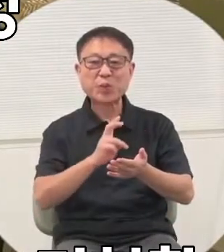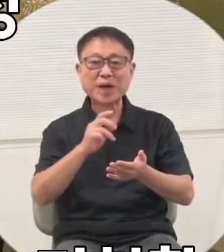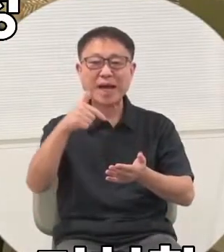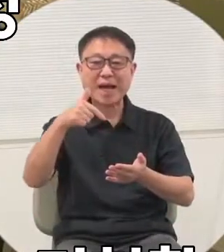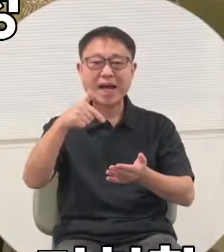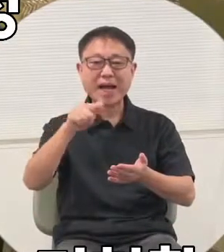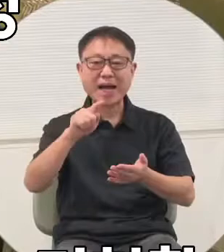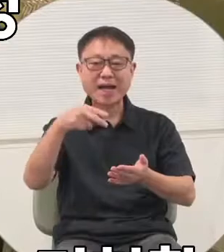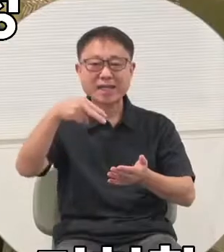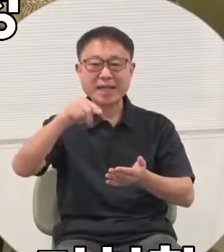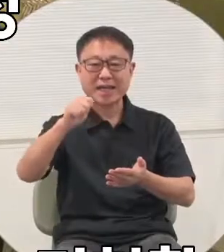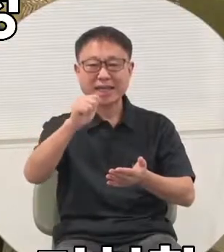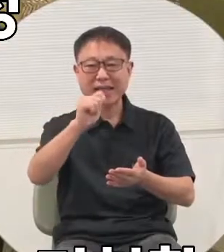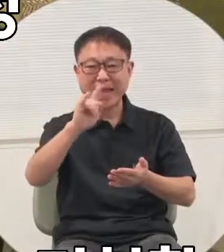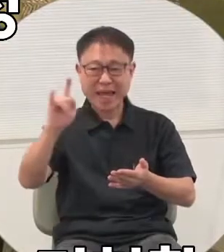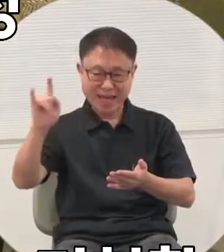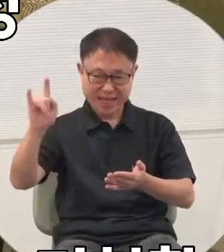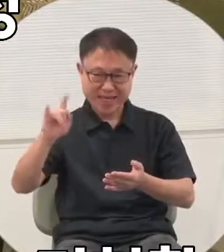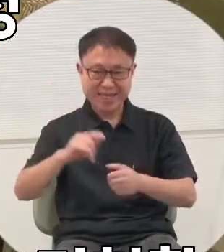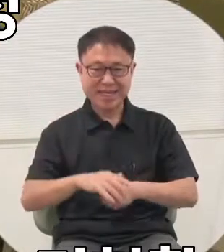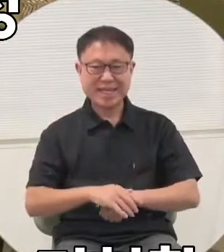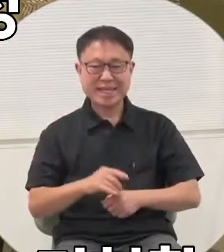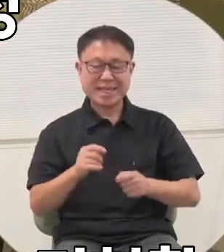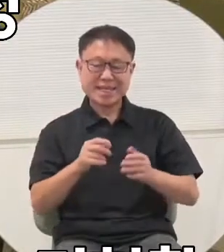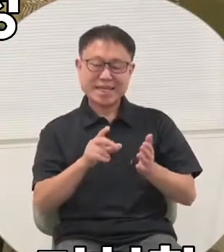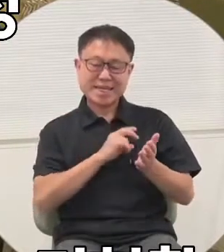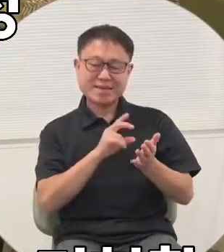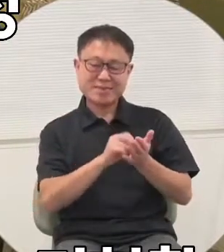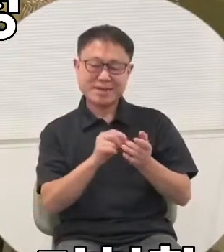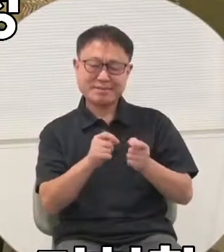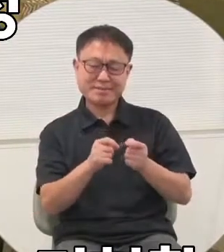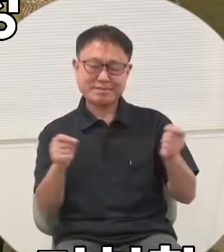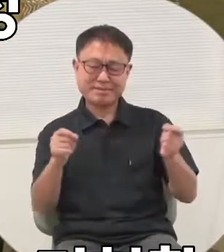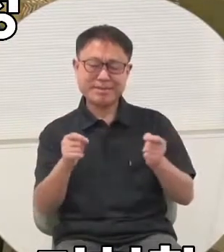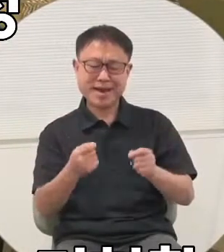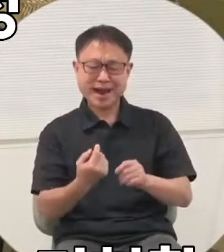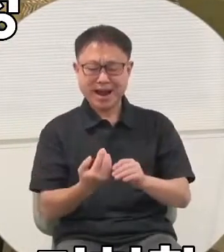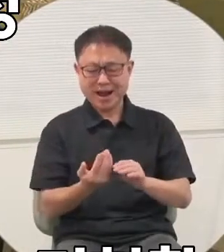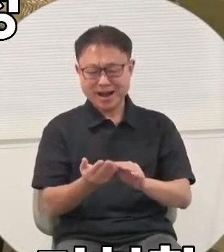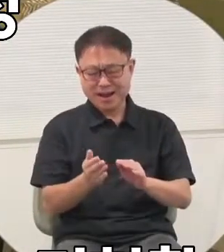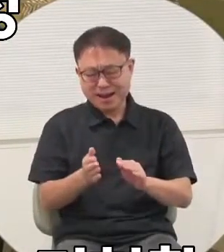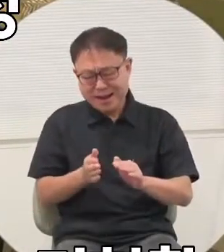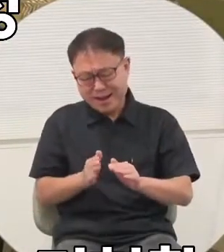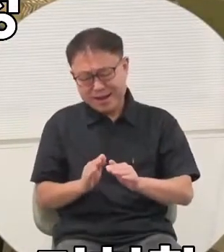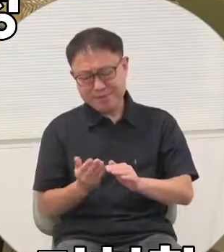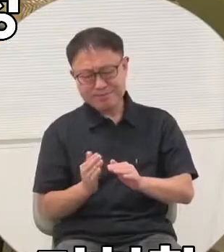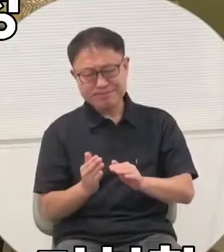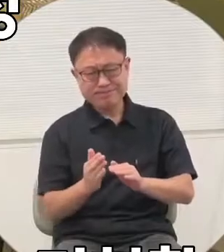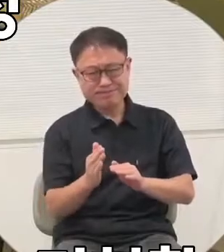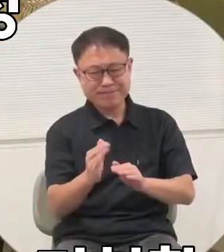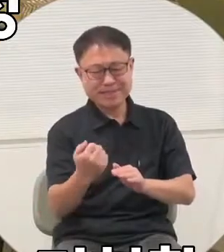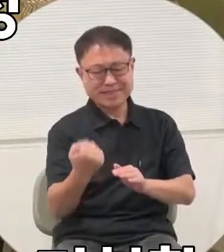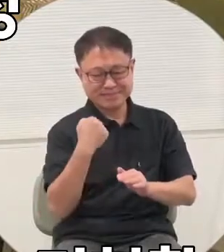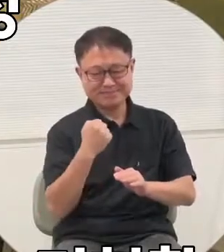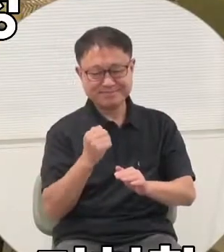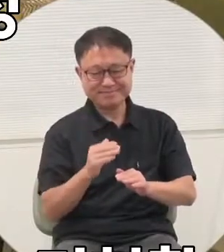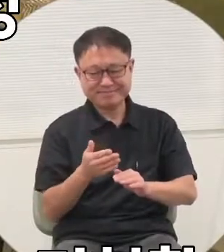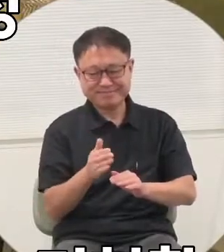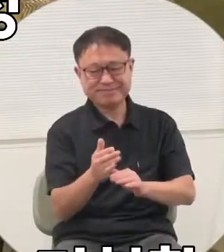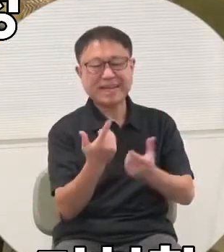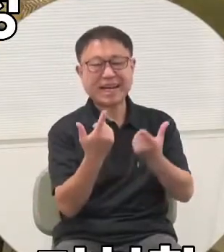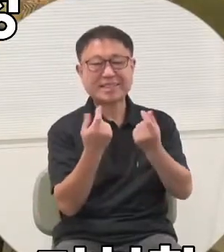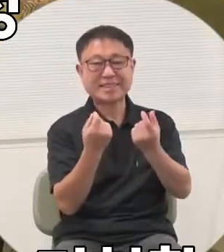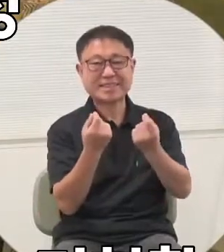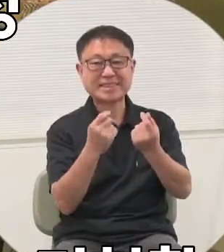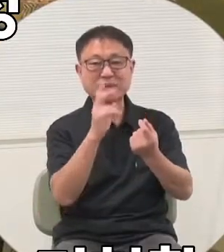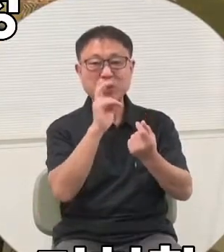강산에. 강산에 그 제목이 굉장히 길죠. 네네. 거꾸로 강을 거슬러 오르는 저 힘찬 연어들처럼. 네네네.